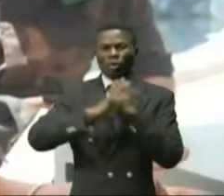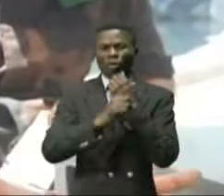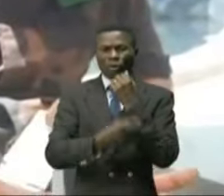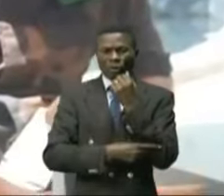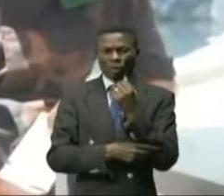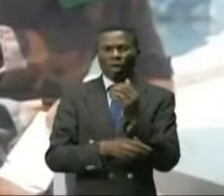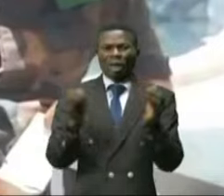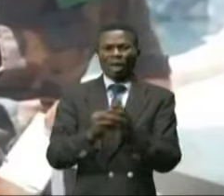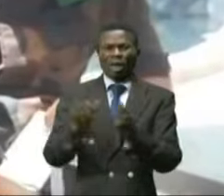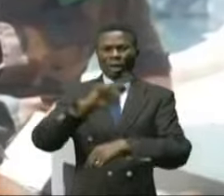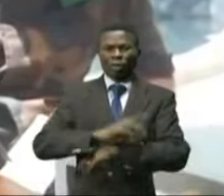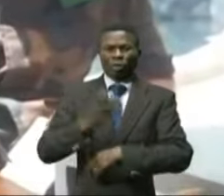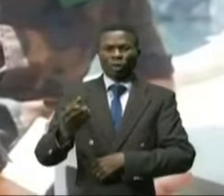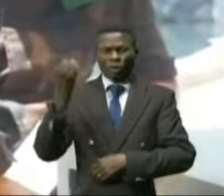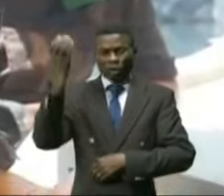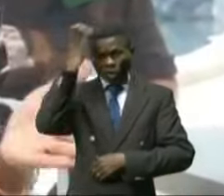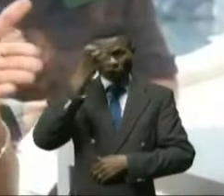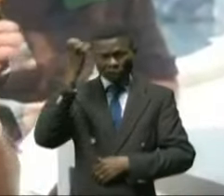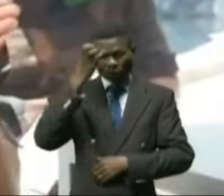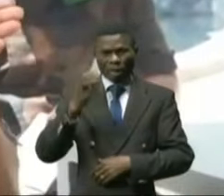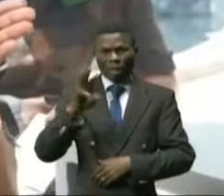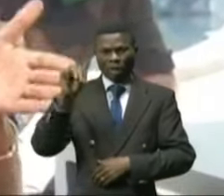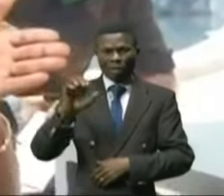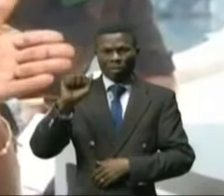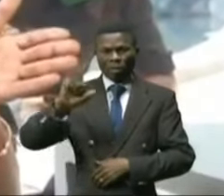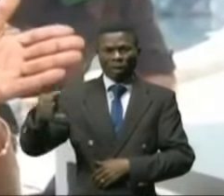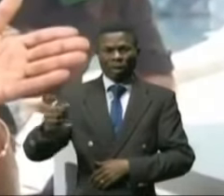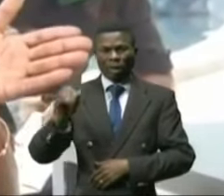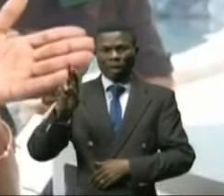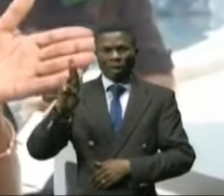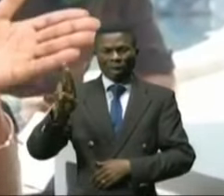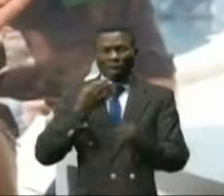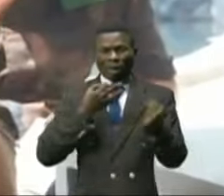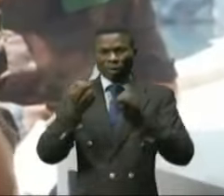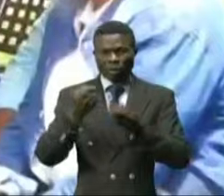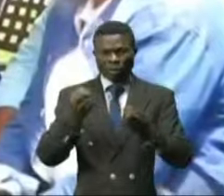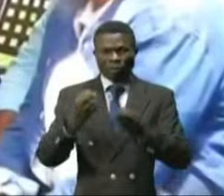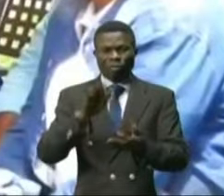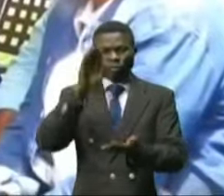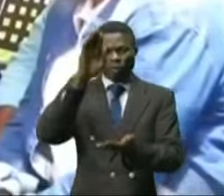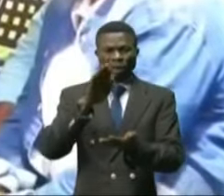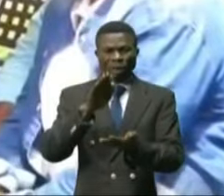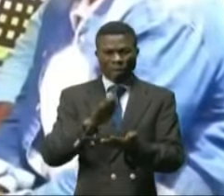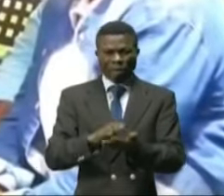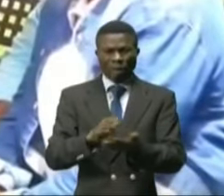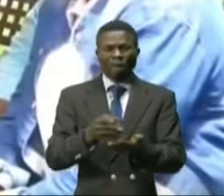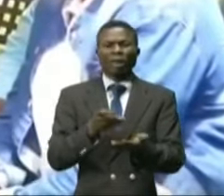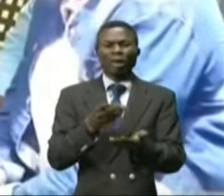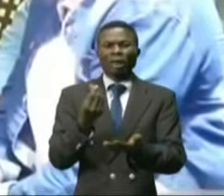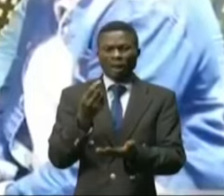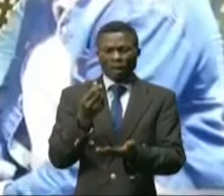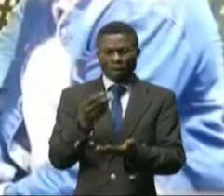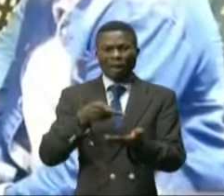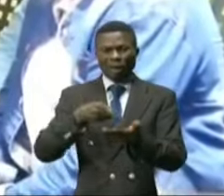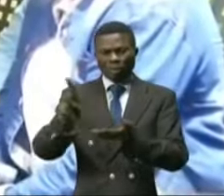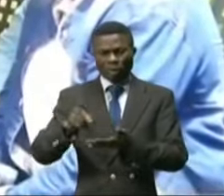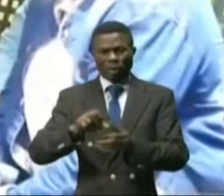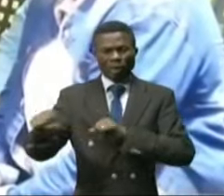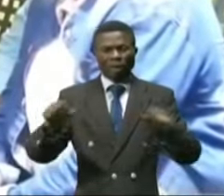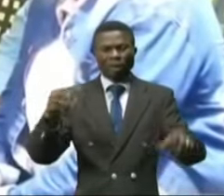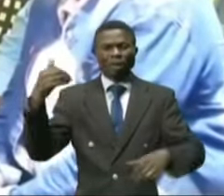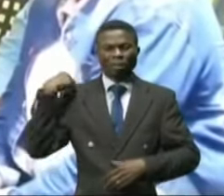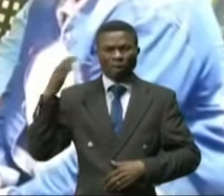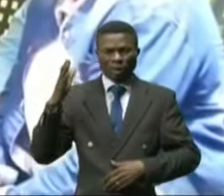même occasion, le général-major Peter Chirimwami Nkuba a signifié la réduction de frais des participations aux